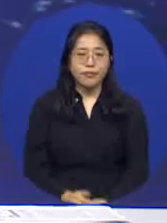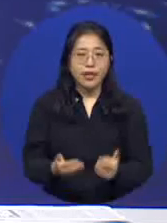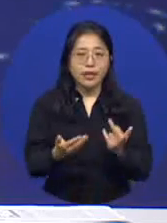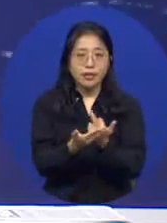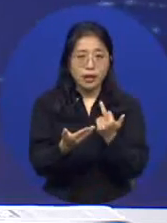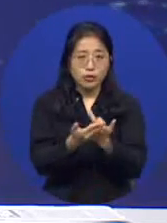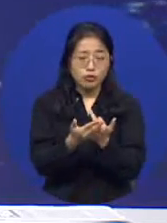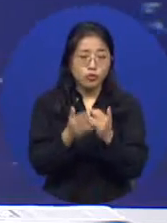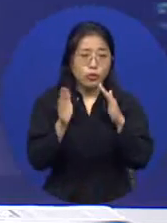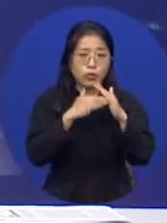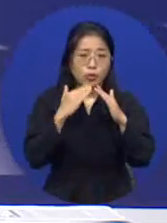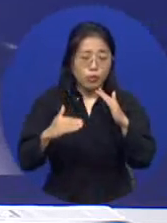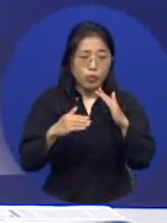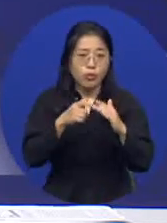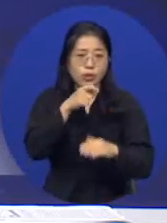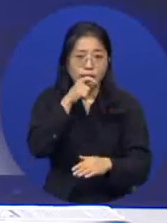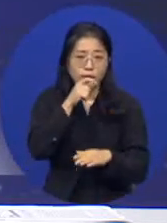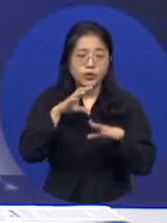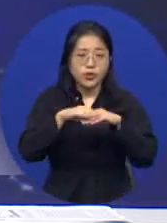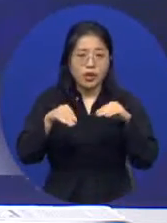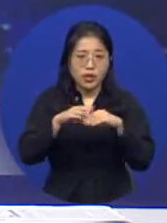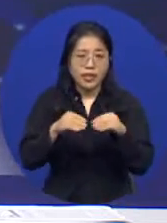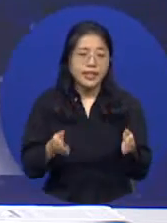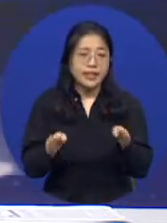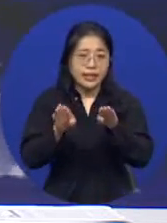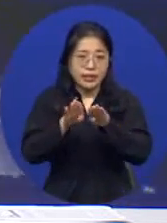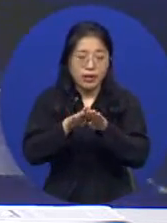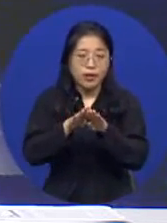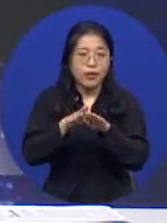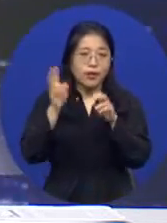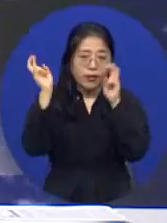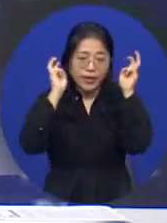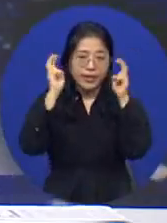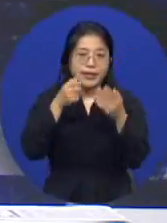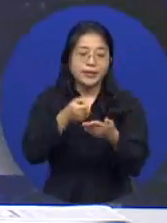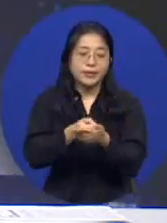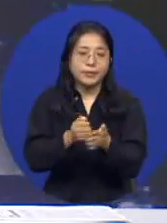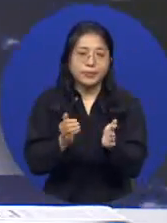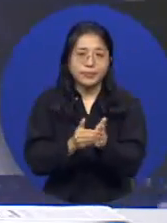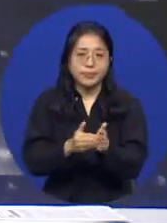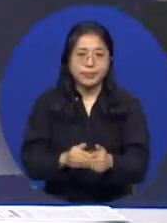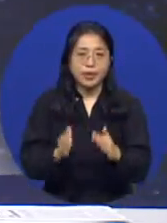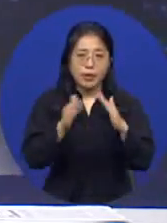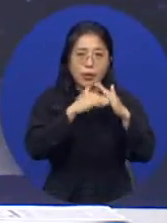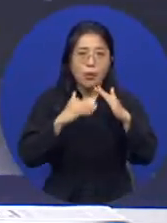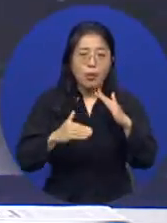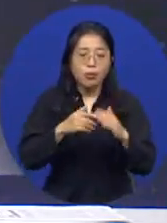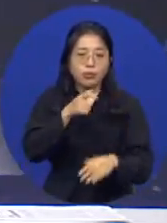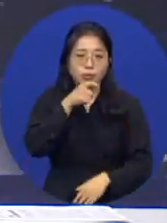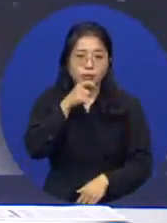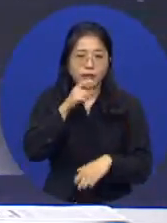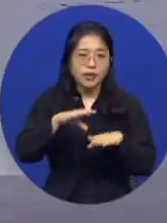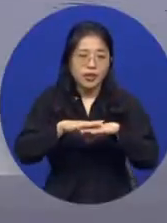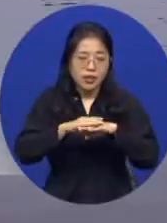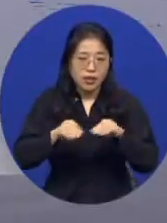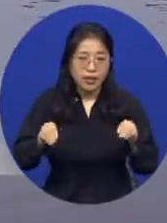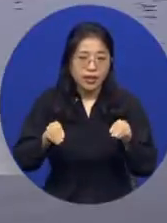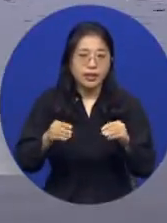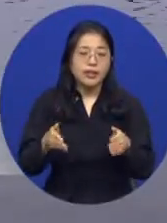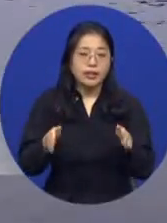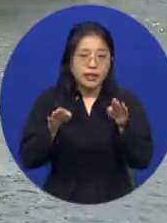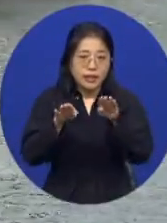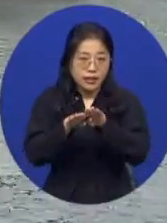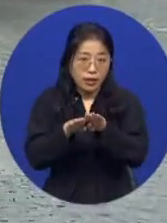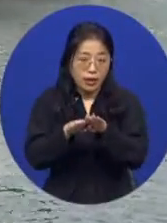제주 공공하수처리시설 현대화 사업을 진행할 사업자가 선정됐습니다. 제주도는 공공하수처리시설 현대화 사업 입찰에